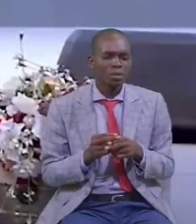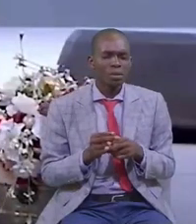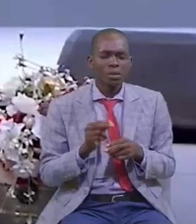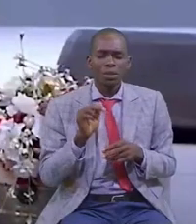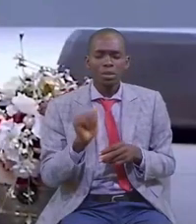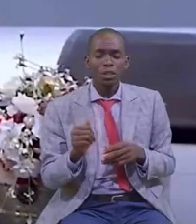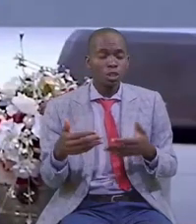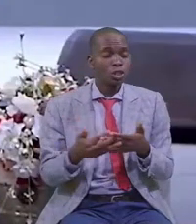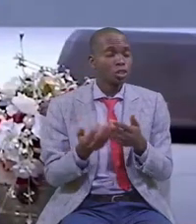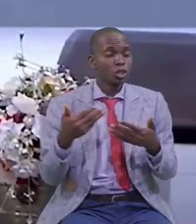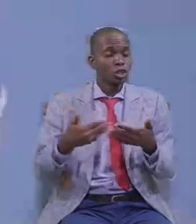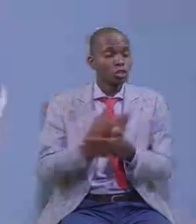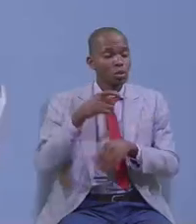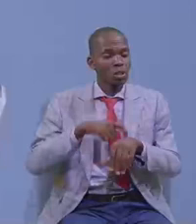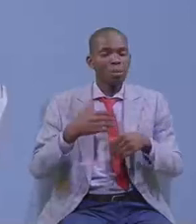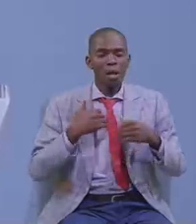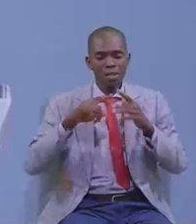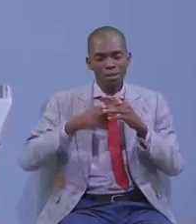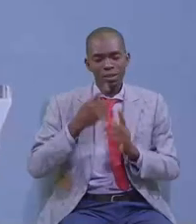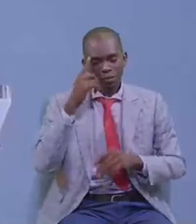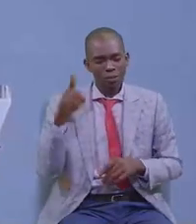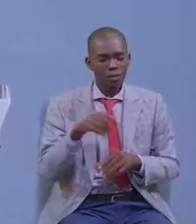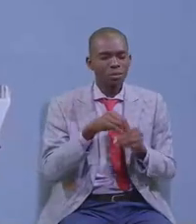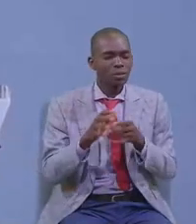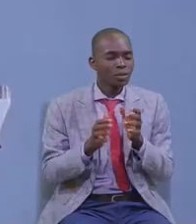Et un nouveau moment commencé en Inde.